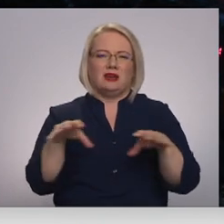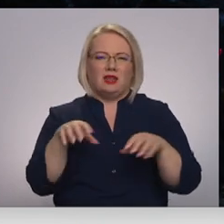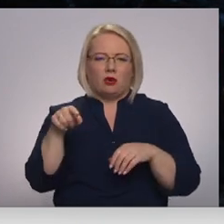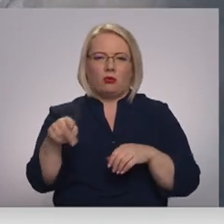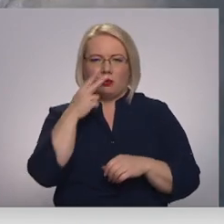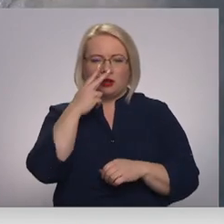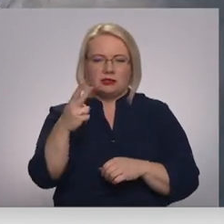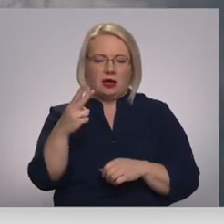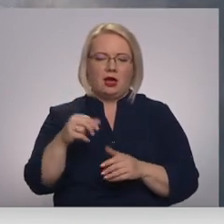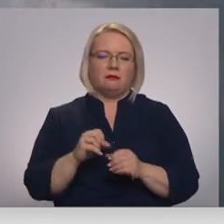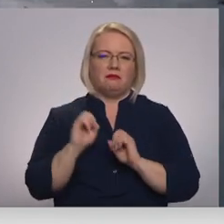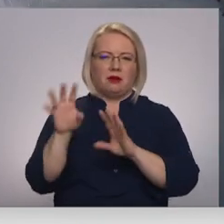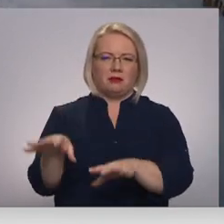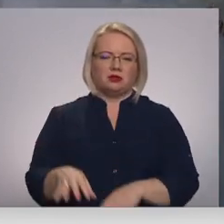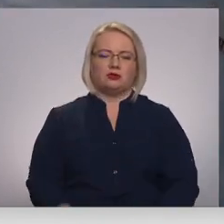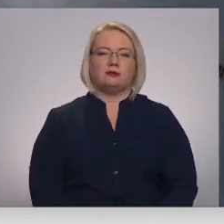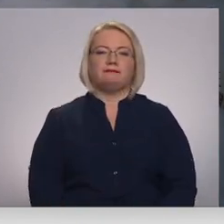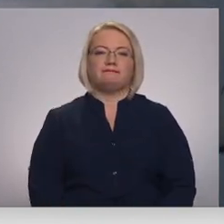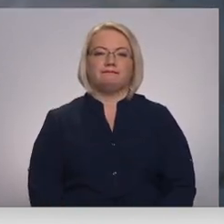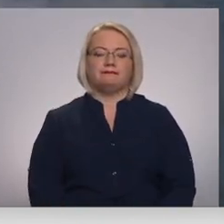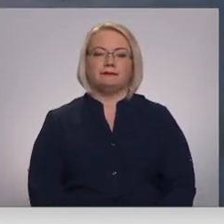viņus redzējām. Tā kā, nu tā.